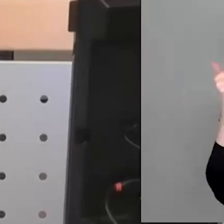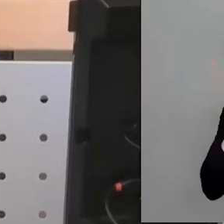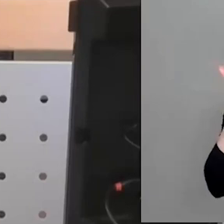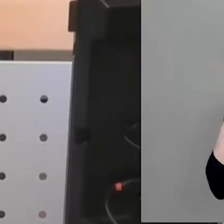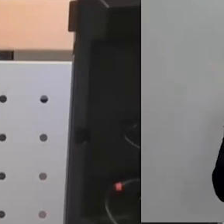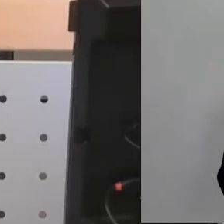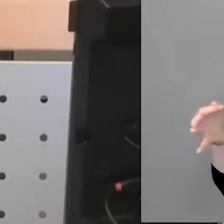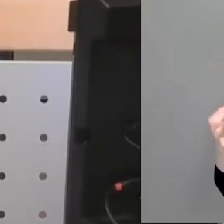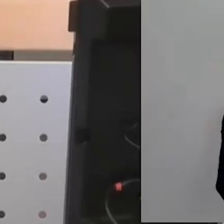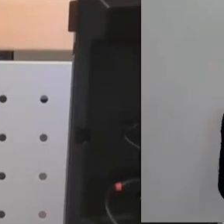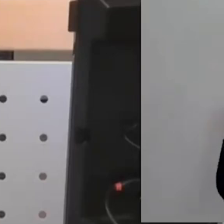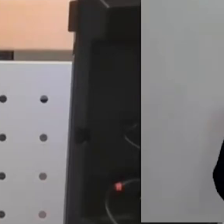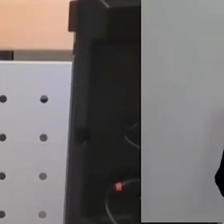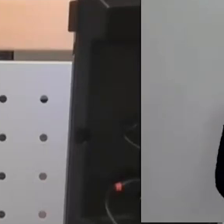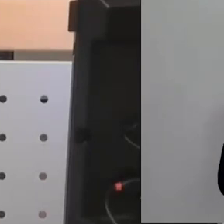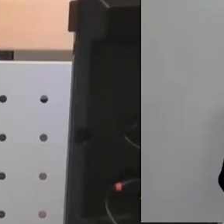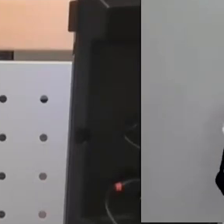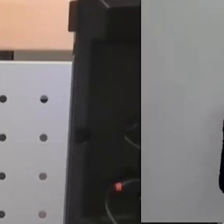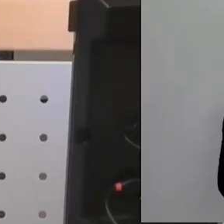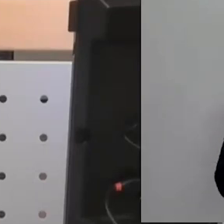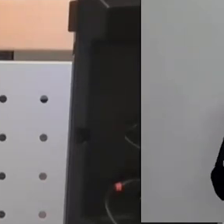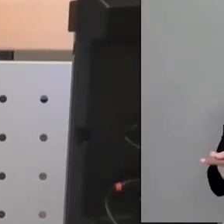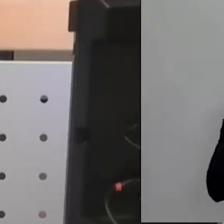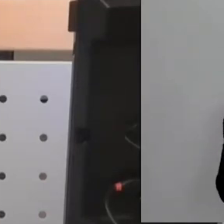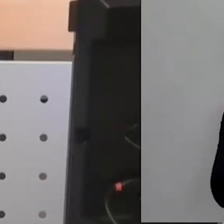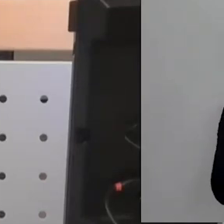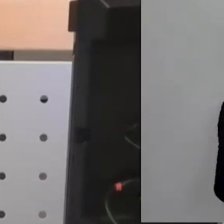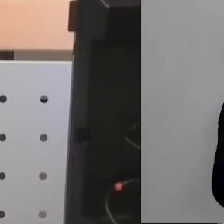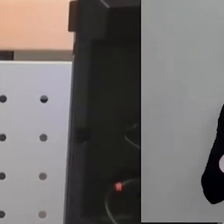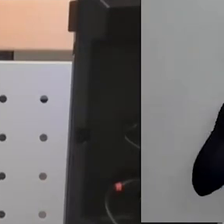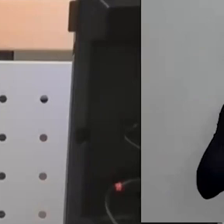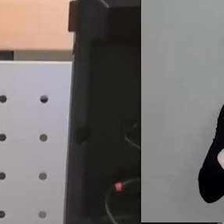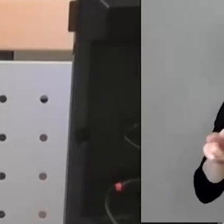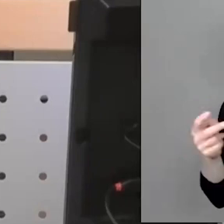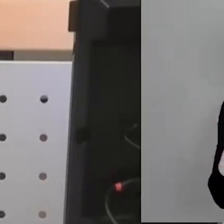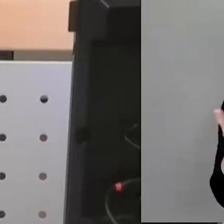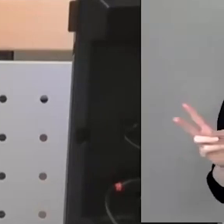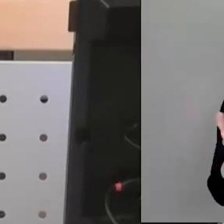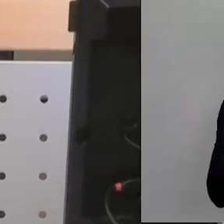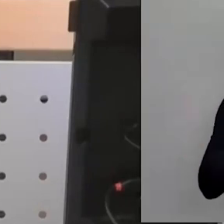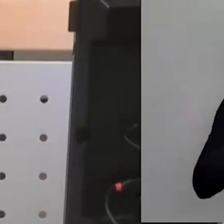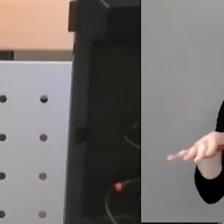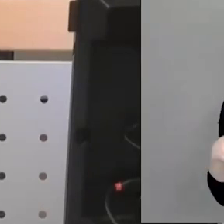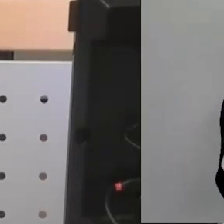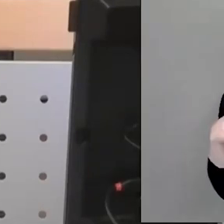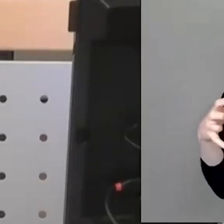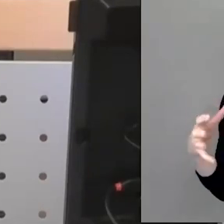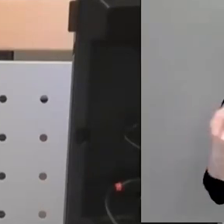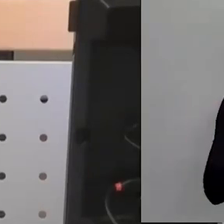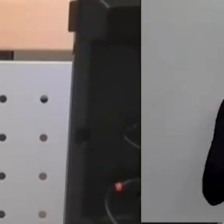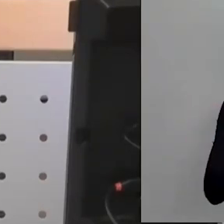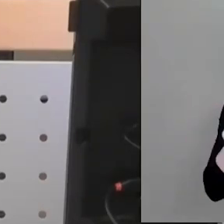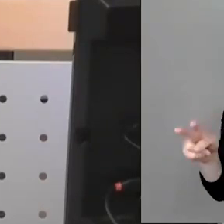Herausforderung an den Grundschulen mit einem unglaublich diversen Zahl von Kindern. Also die